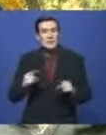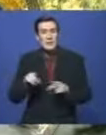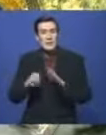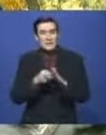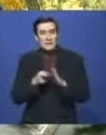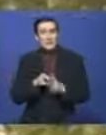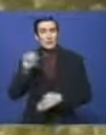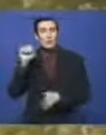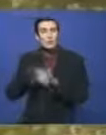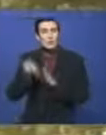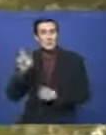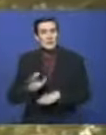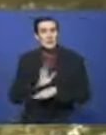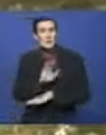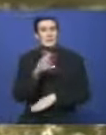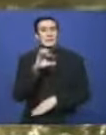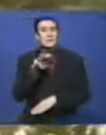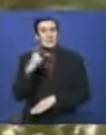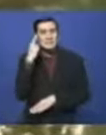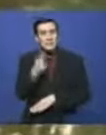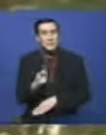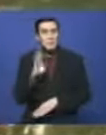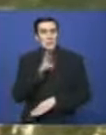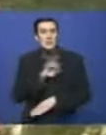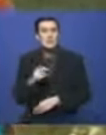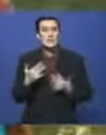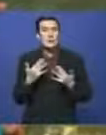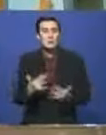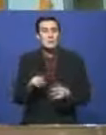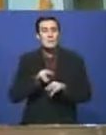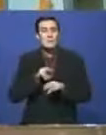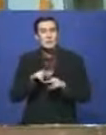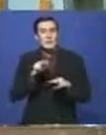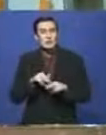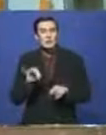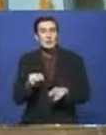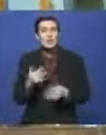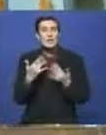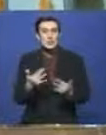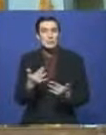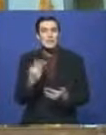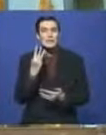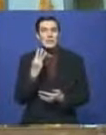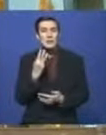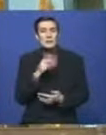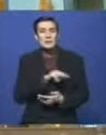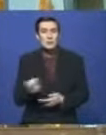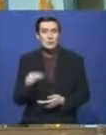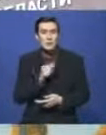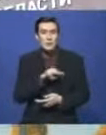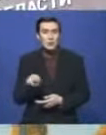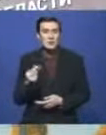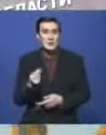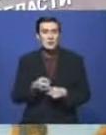отправил смс-сообщение матери погибшего, в котором требовал не сообщать о похищении в полицию и приготовить указанную сумму в недельный срок. Сейчас